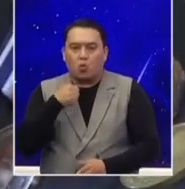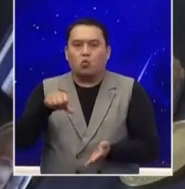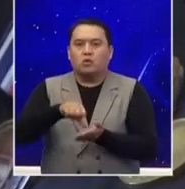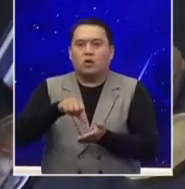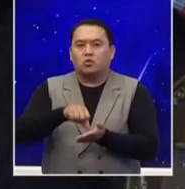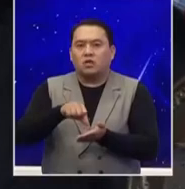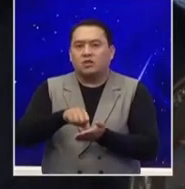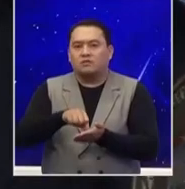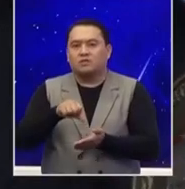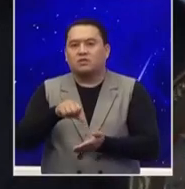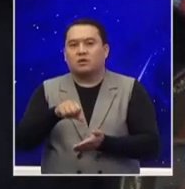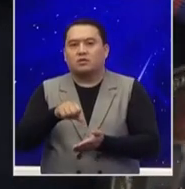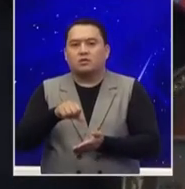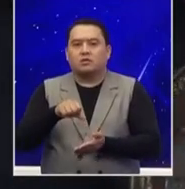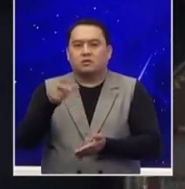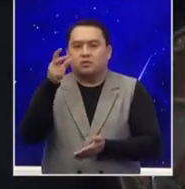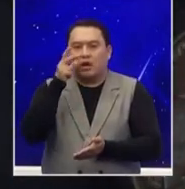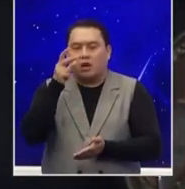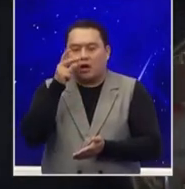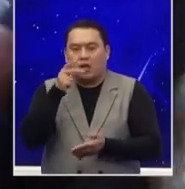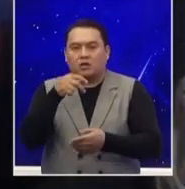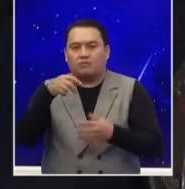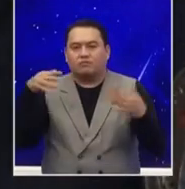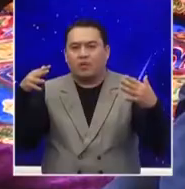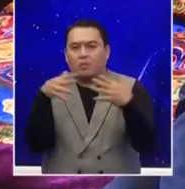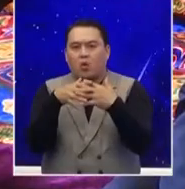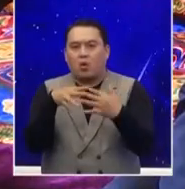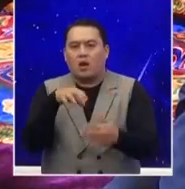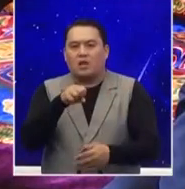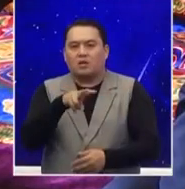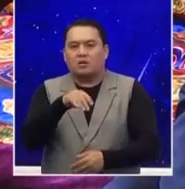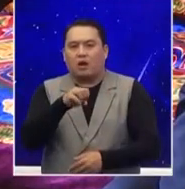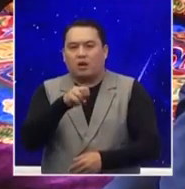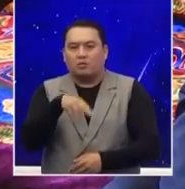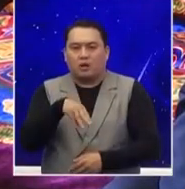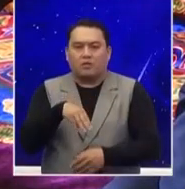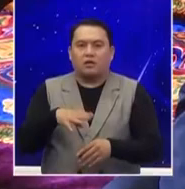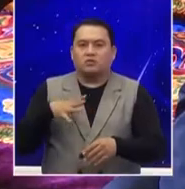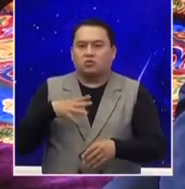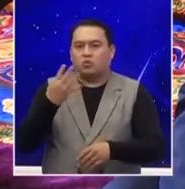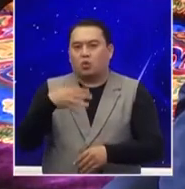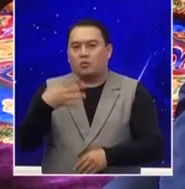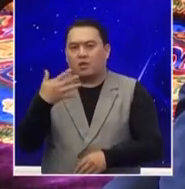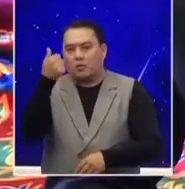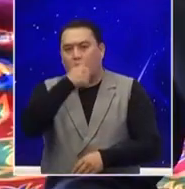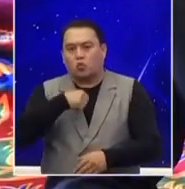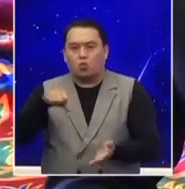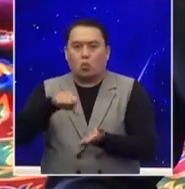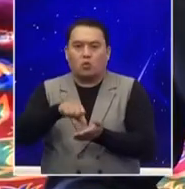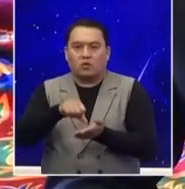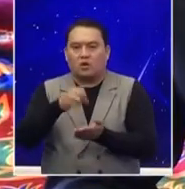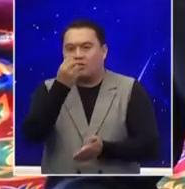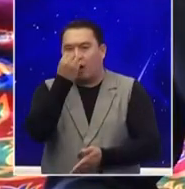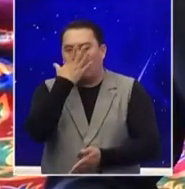участвовал знаменитое сталинградской битве и обороне ленинграда а в 1945 году стал участником